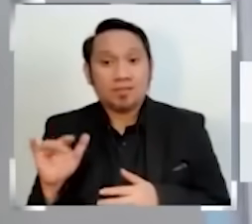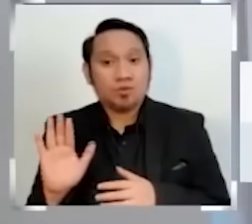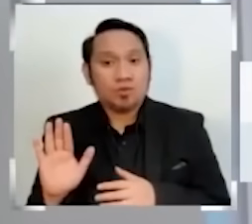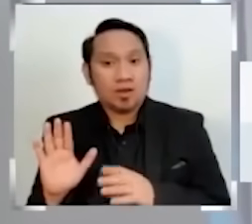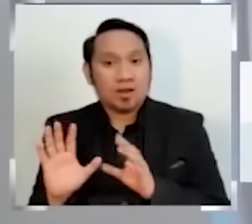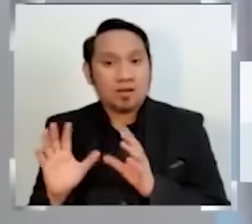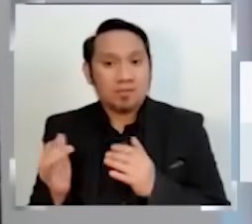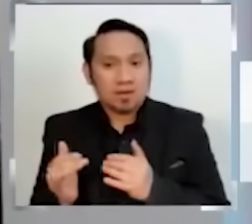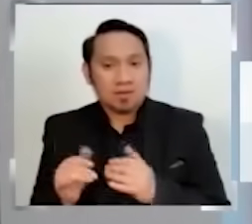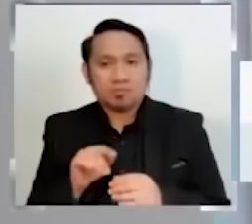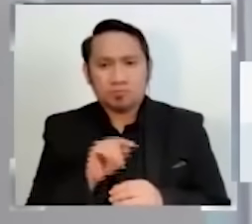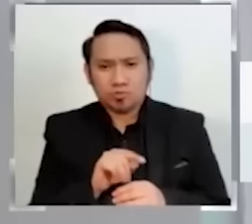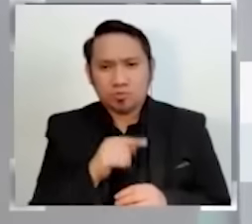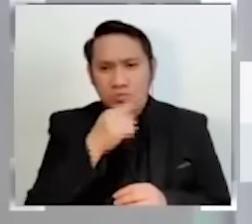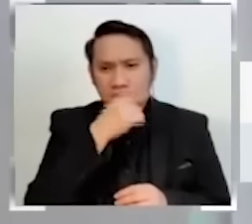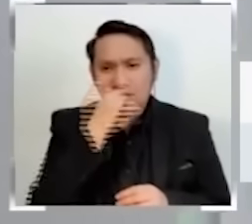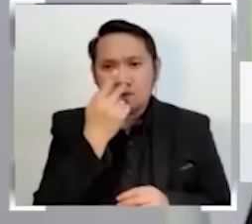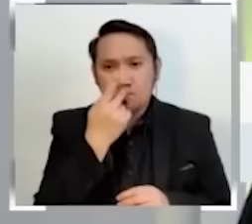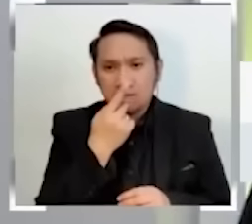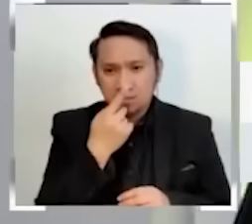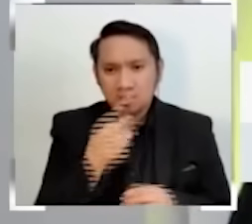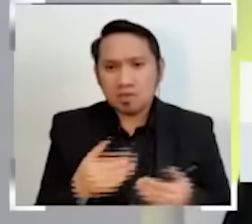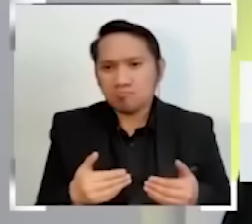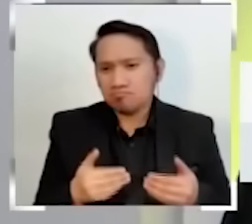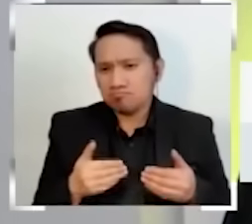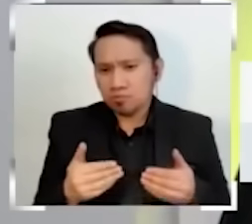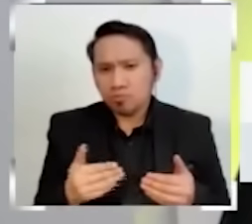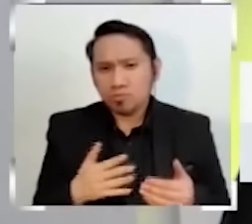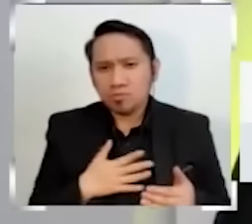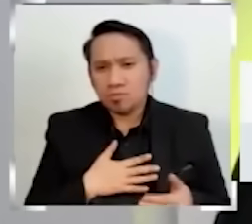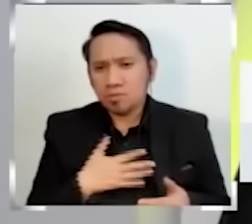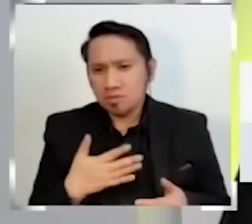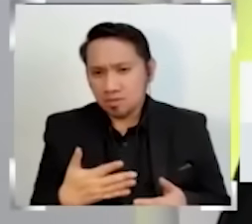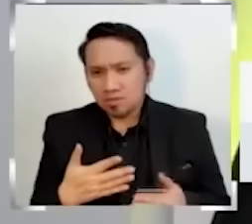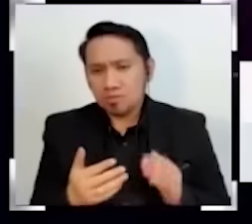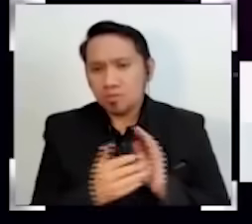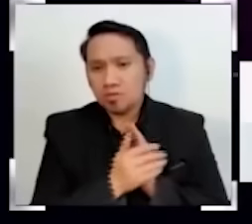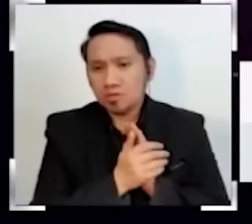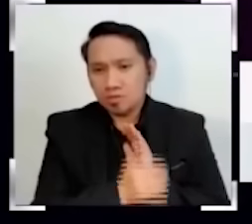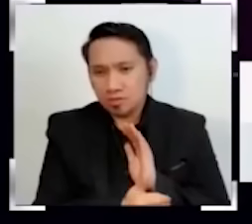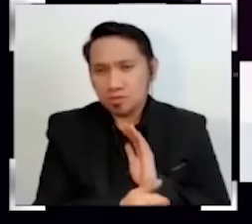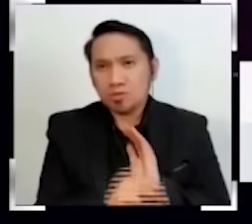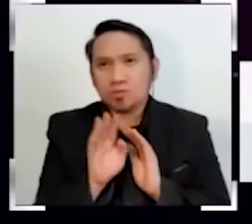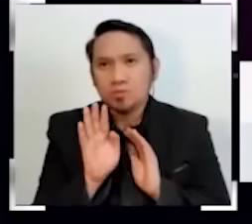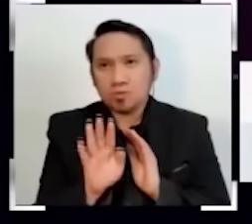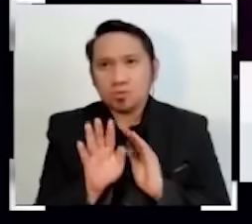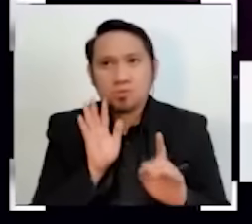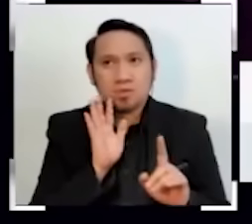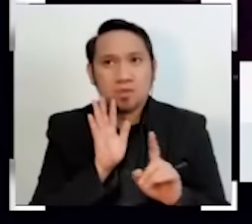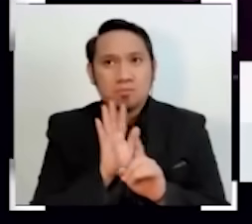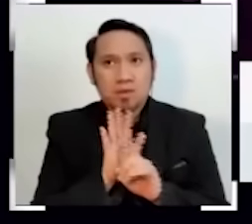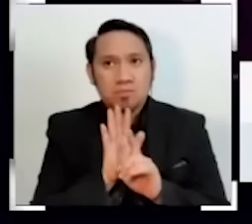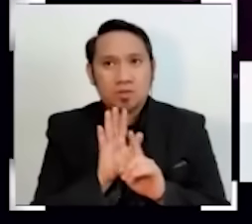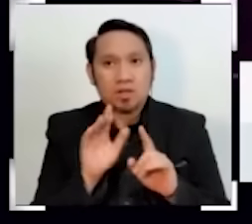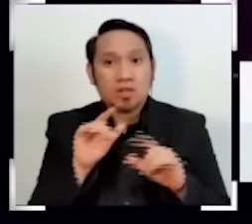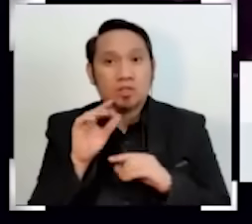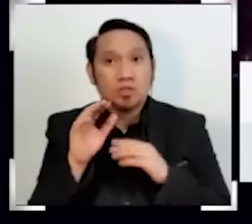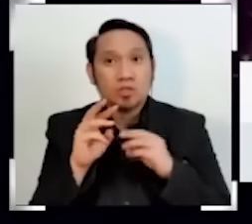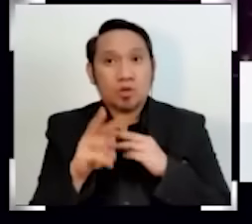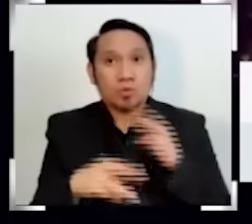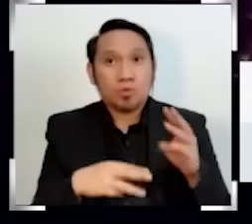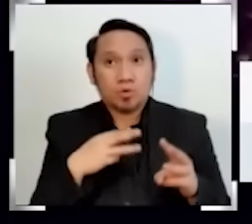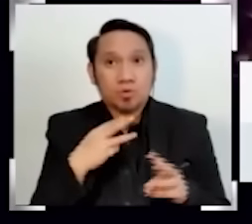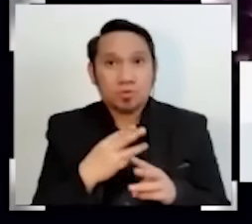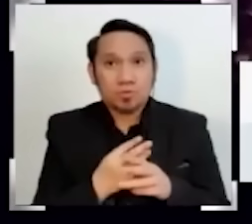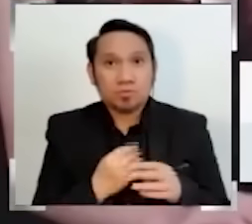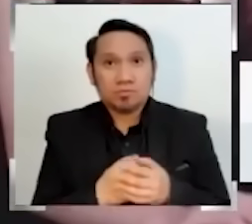ang Blackpink na ibibigay lahat ng kanilang makakaya para lalong magningning sa global music market. Hindi raw matitinag ang suporta